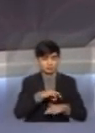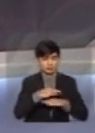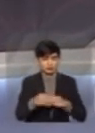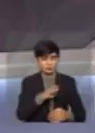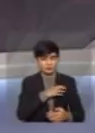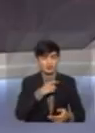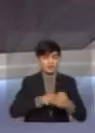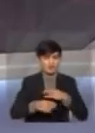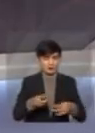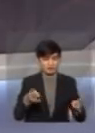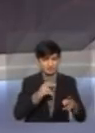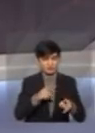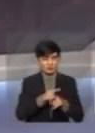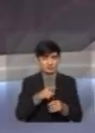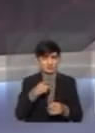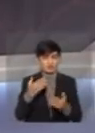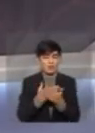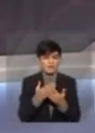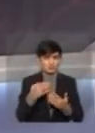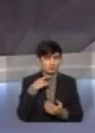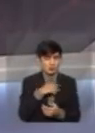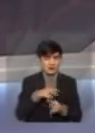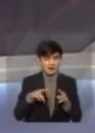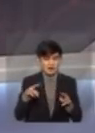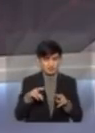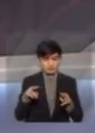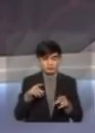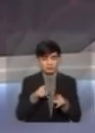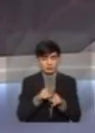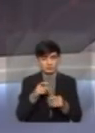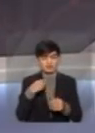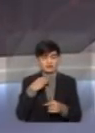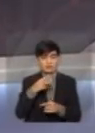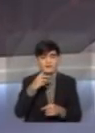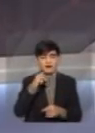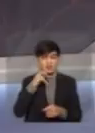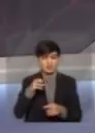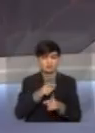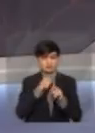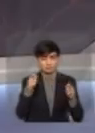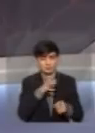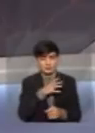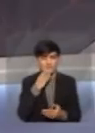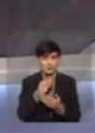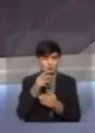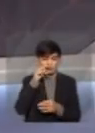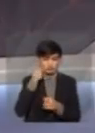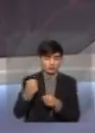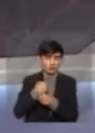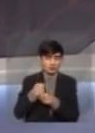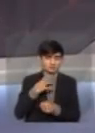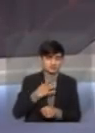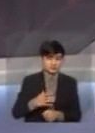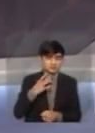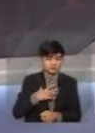болып қалды. Осындай сұмдық жаңалықтар біздің эфирден де берілді. Жәбір көрген әйелдер күйеуінің соққысына ұзақ уақыт бойы